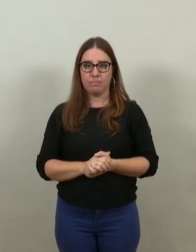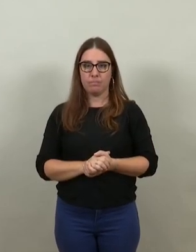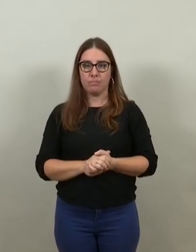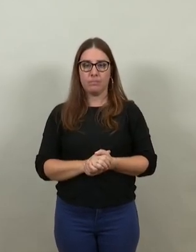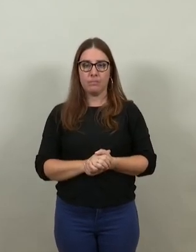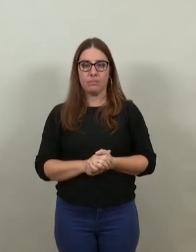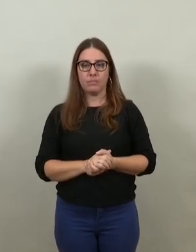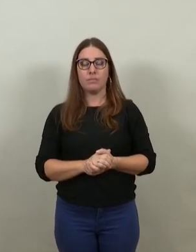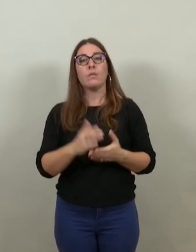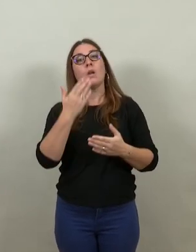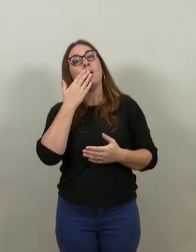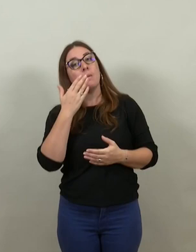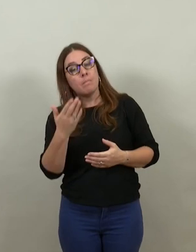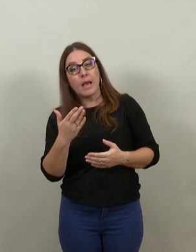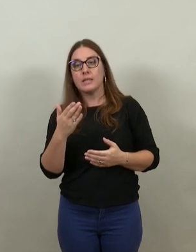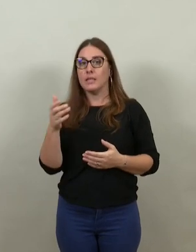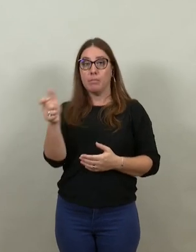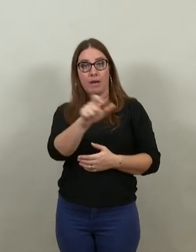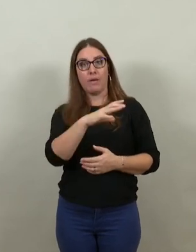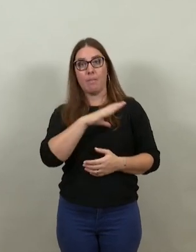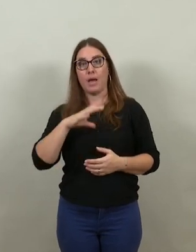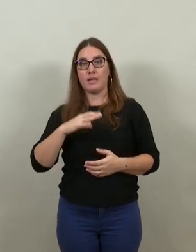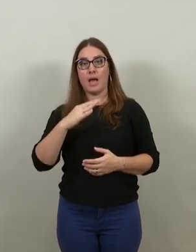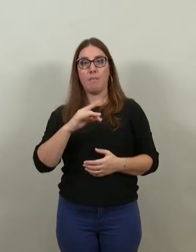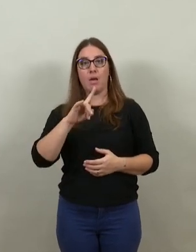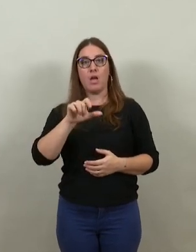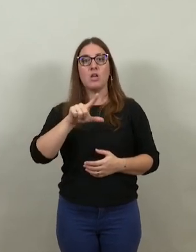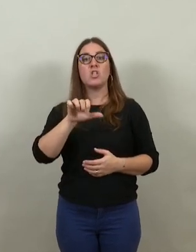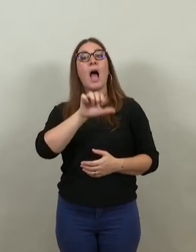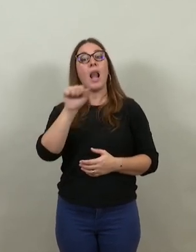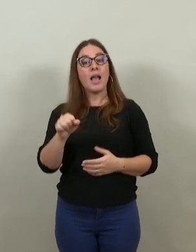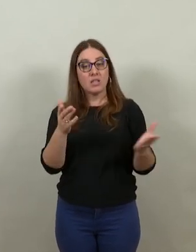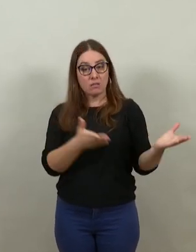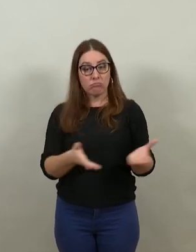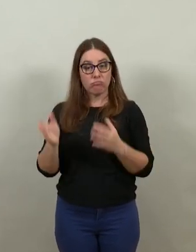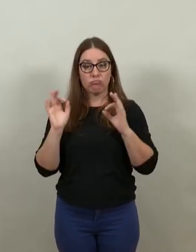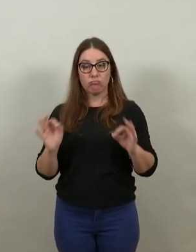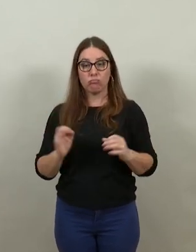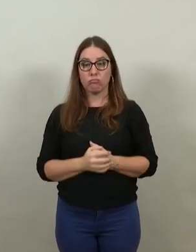formulée merci beaucoup madame Chalas vousvez la parole